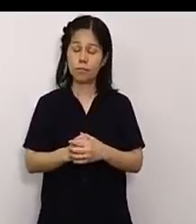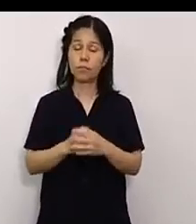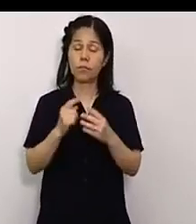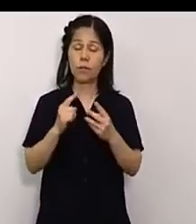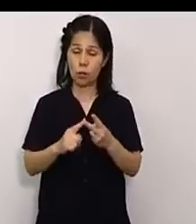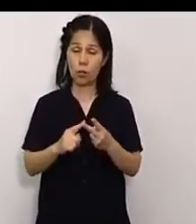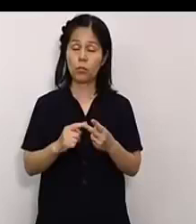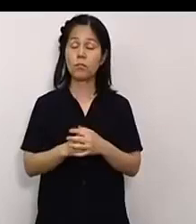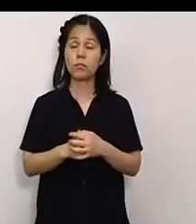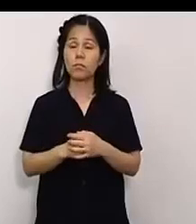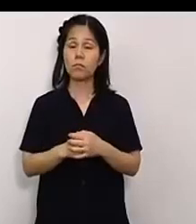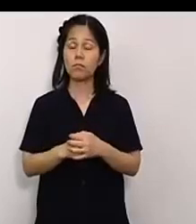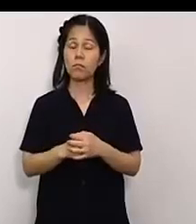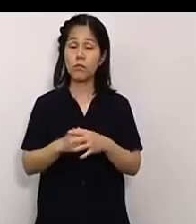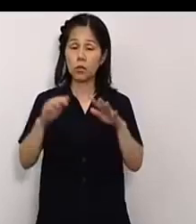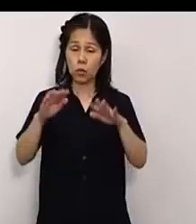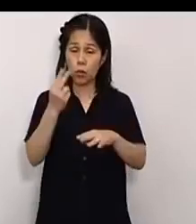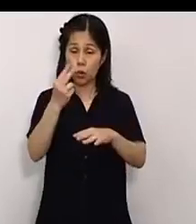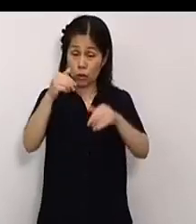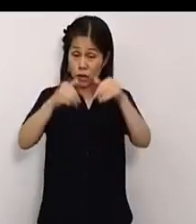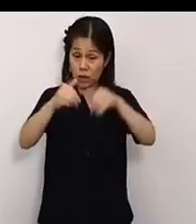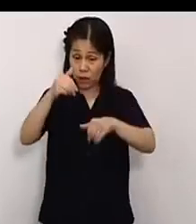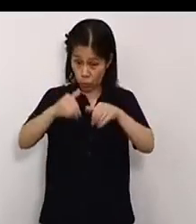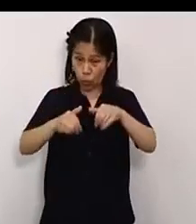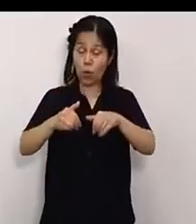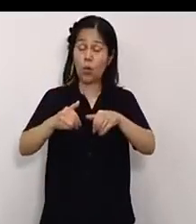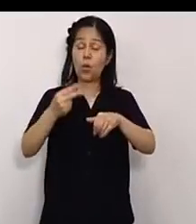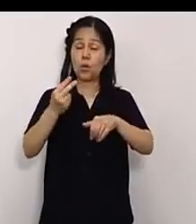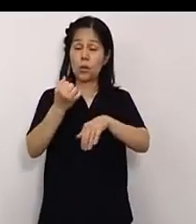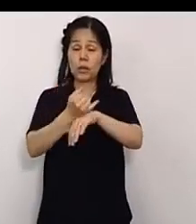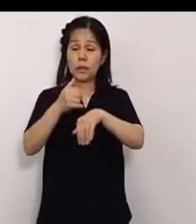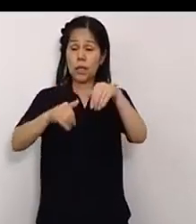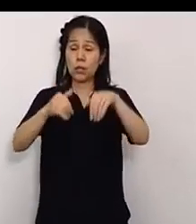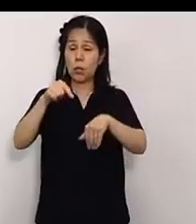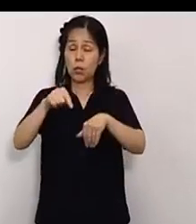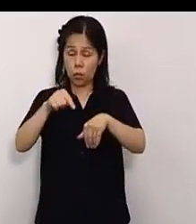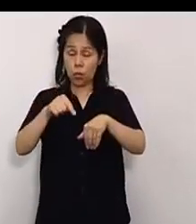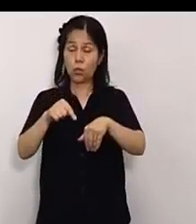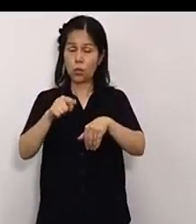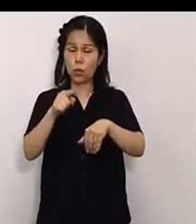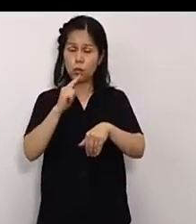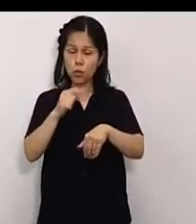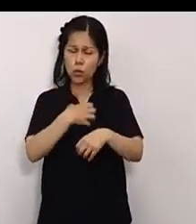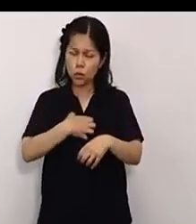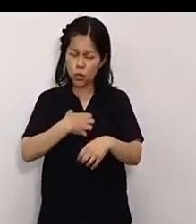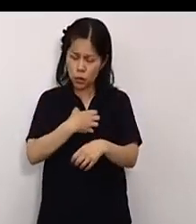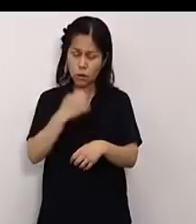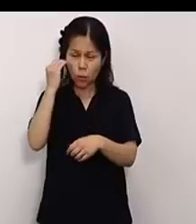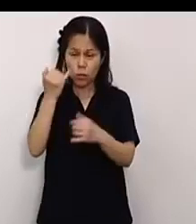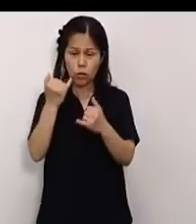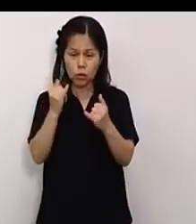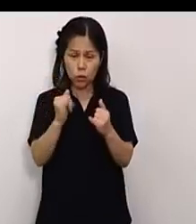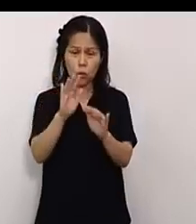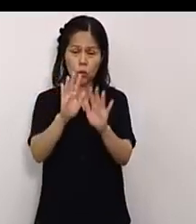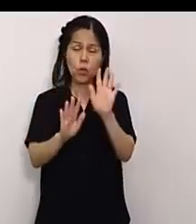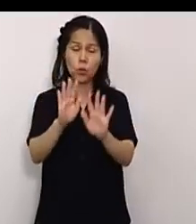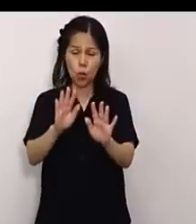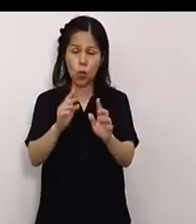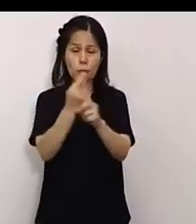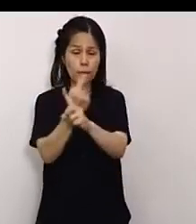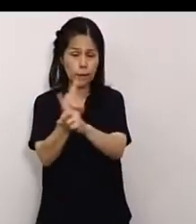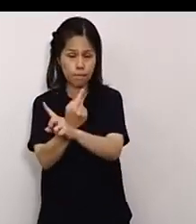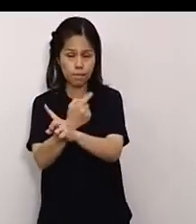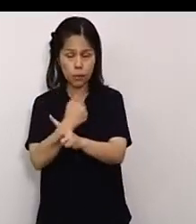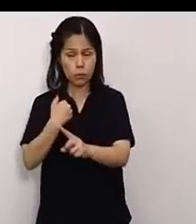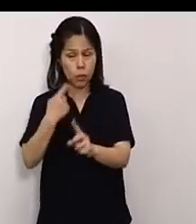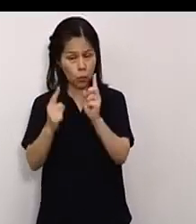からやはり今回の都知事選っていうのはそういう人たちのその状況を改善でき